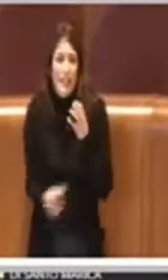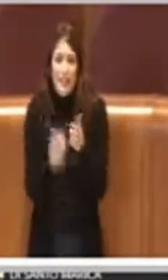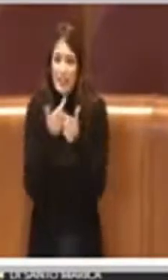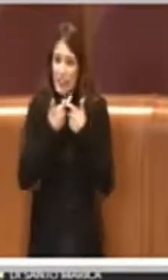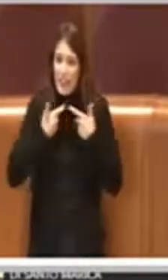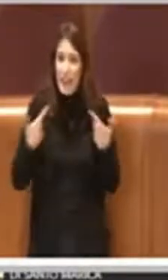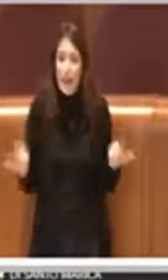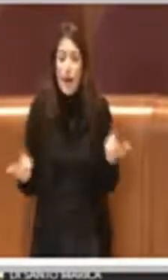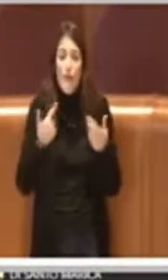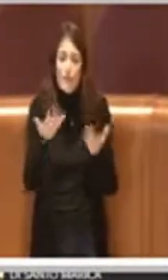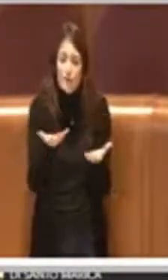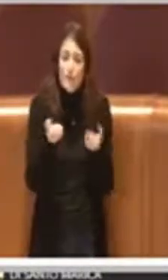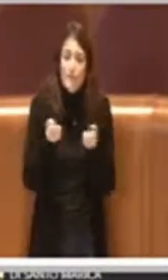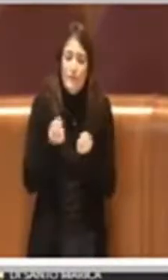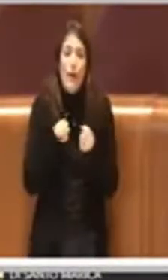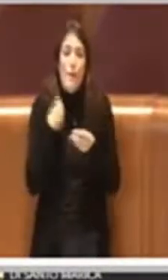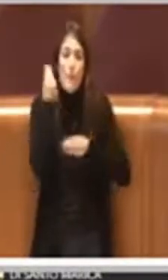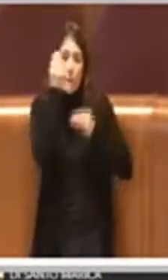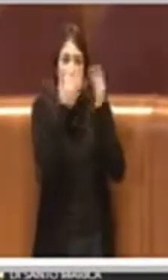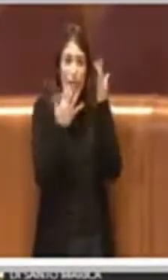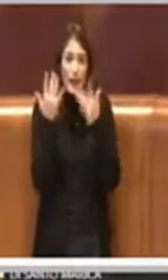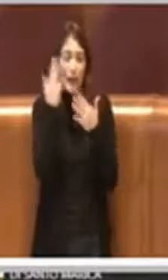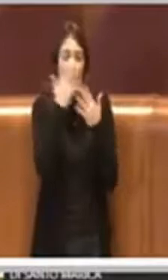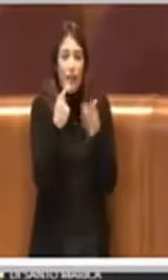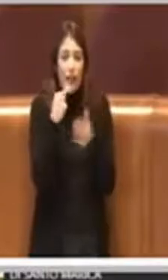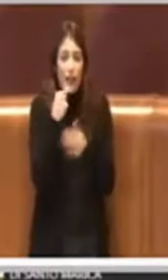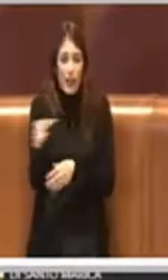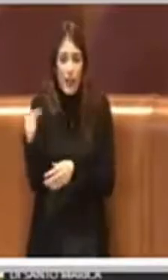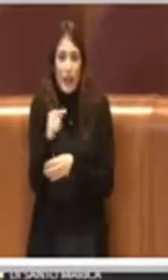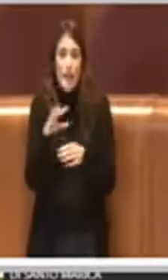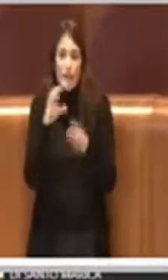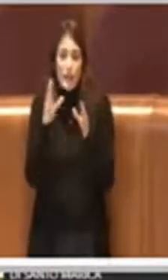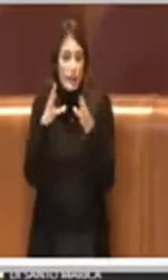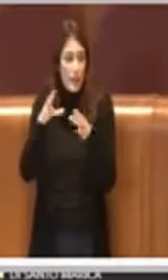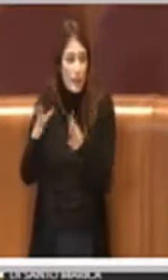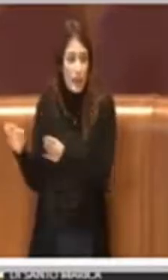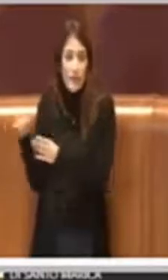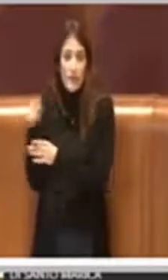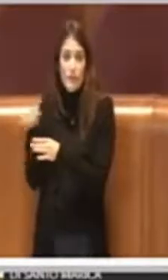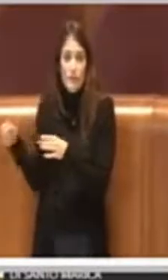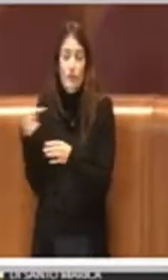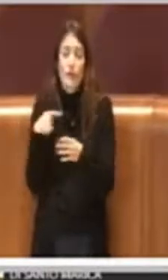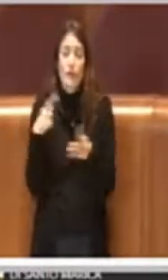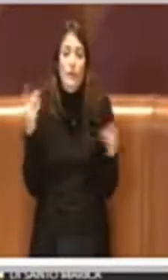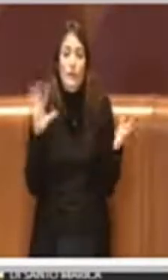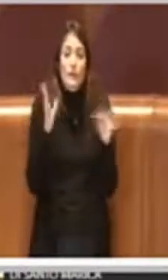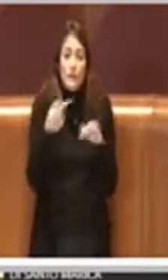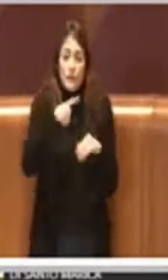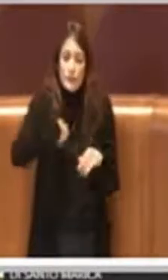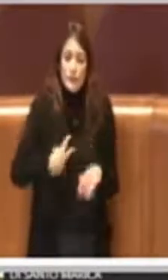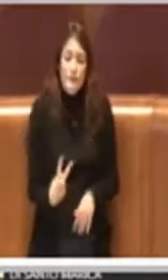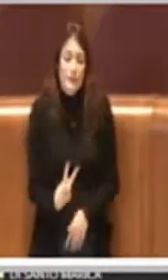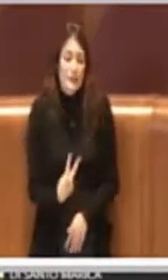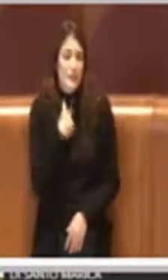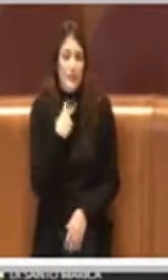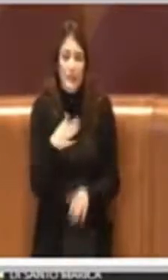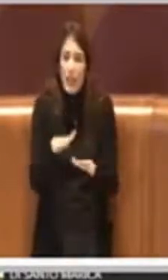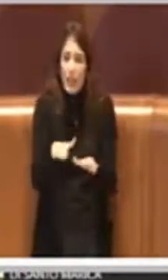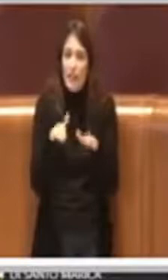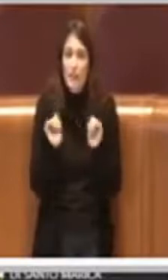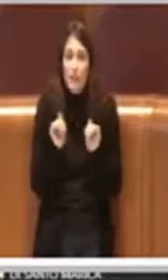accogliendo i pareri negativi dei dipartimenti, ob torto collo siamo stati costretti a